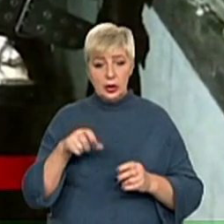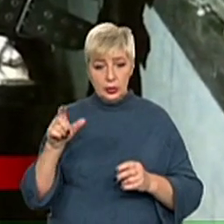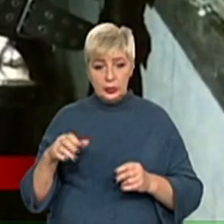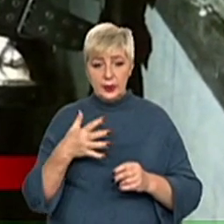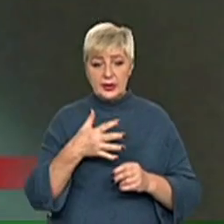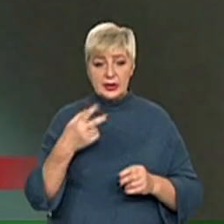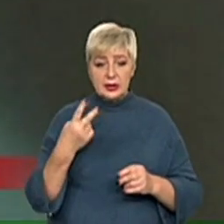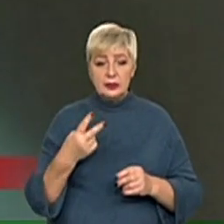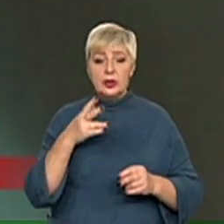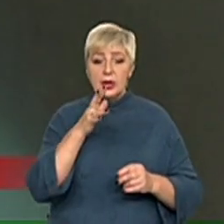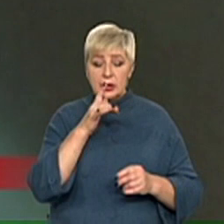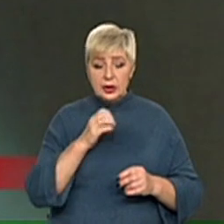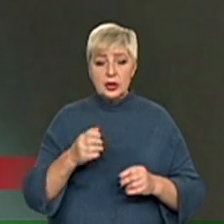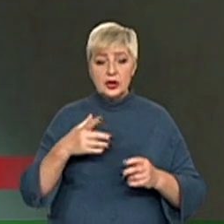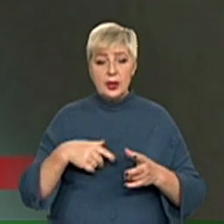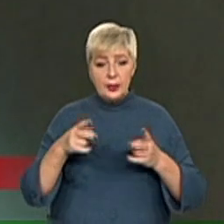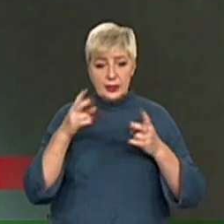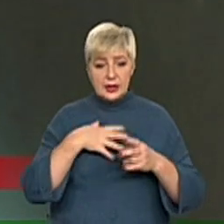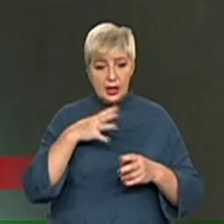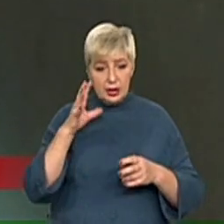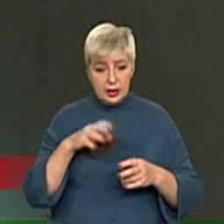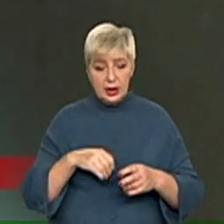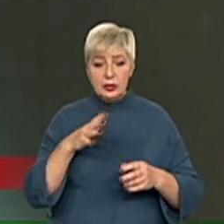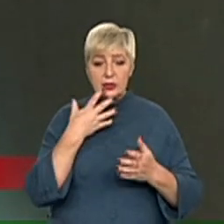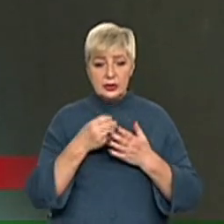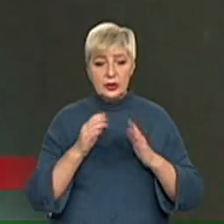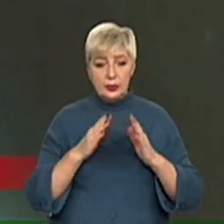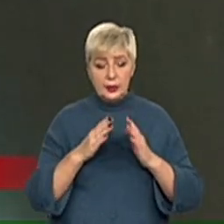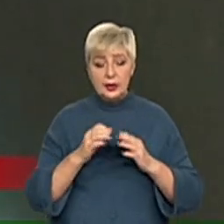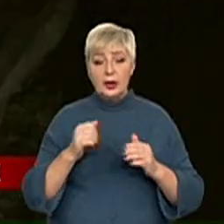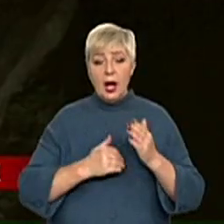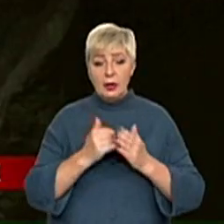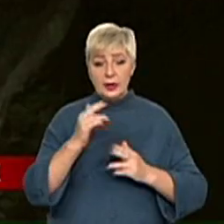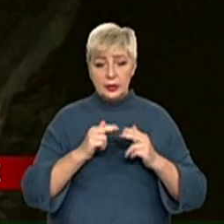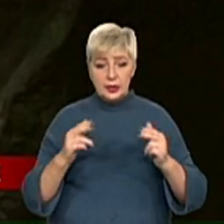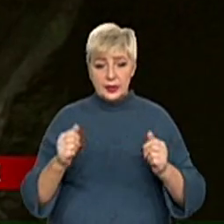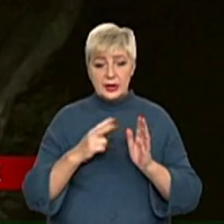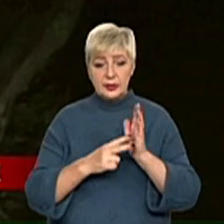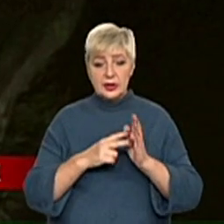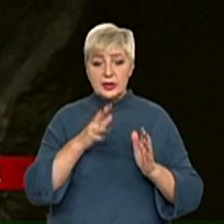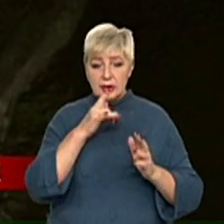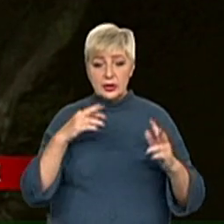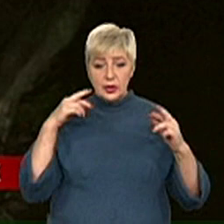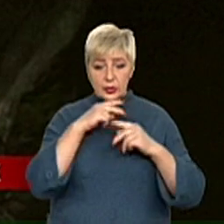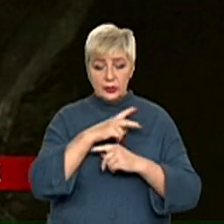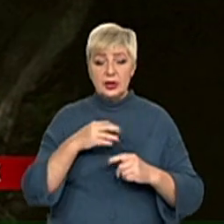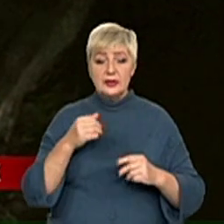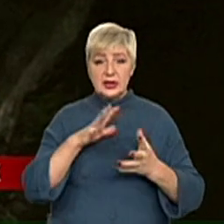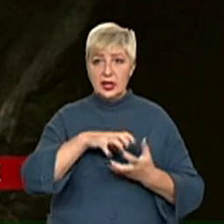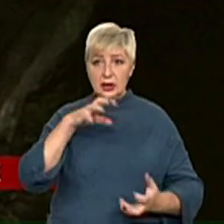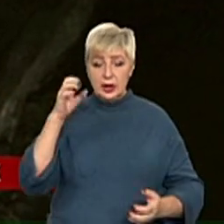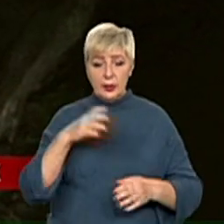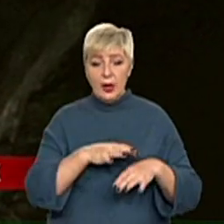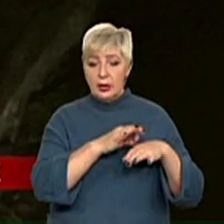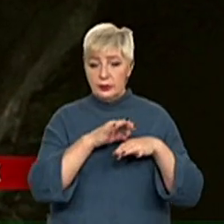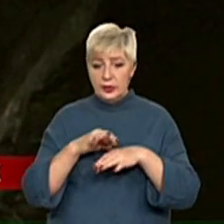чоловік загинув у власному домі на вулиці Снайперській у Дніпрі, а у Верхньодніпровську 70-річний чоловік отруївся димом. Його вивели з